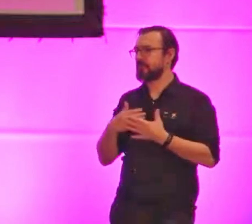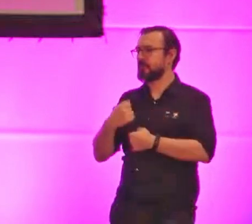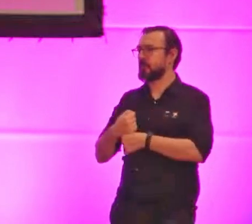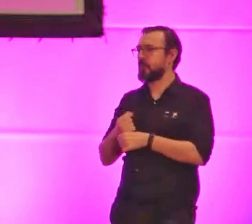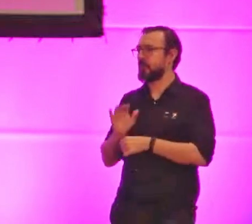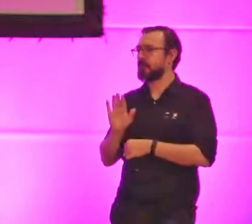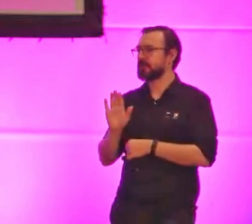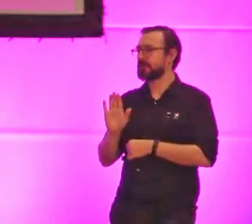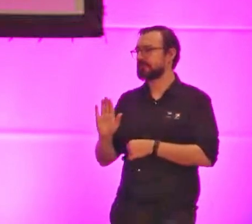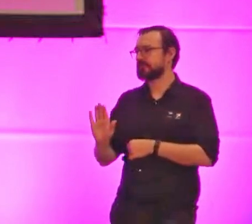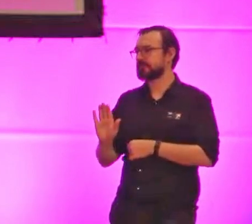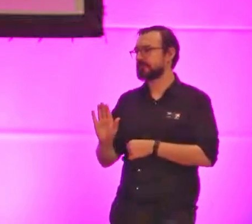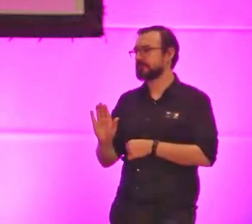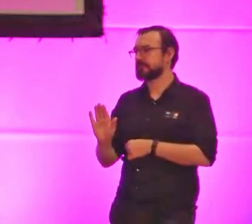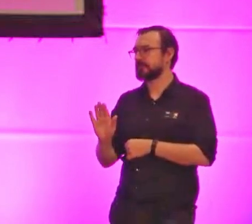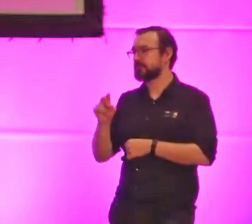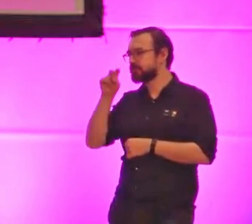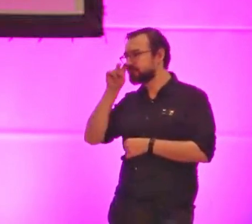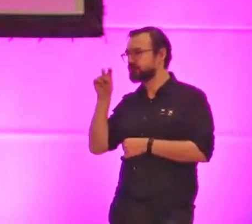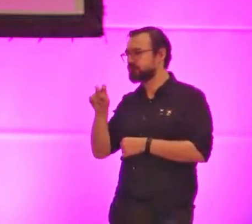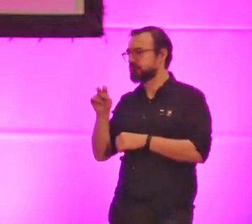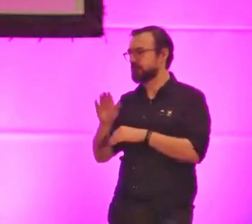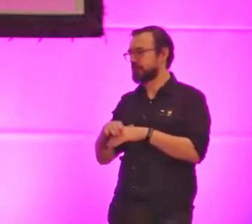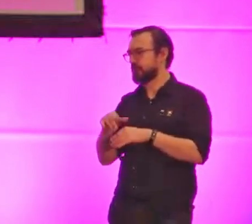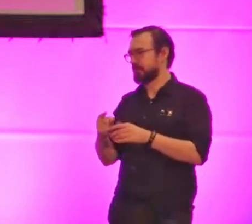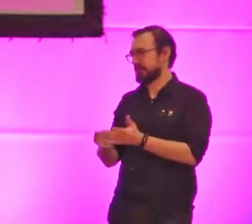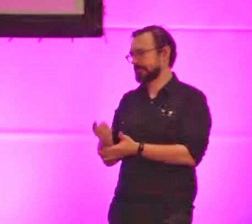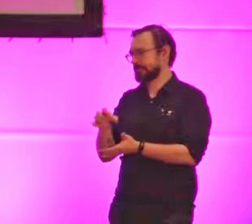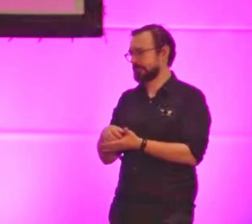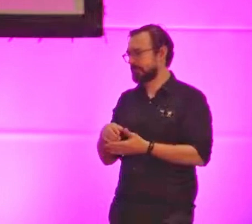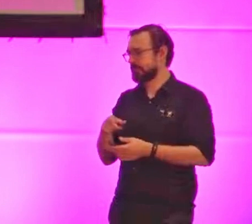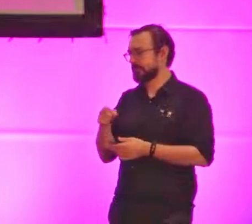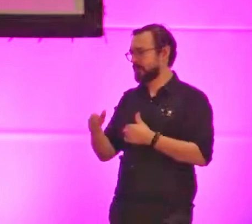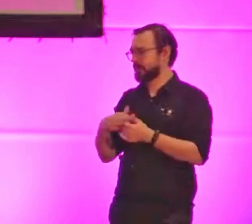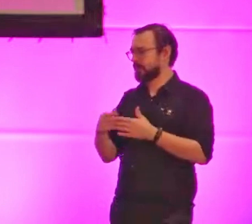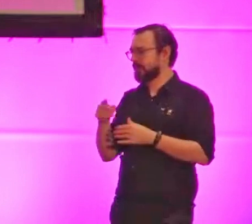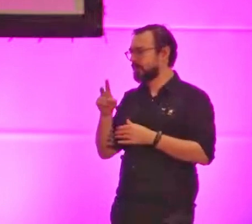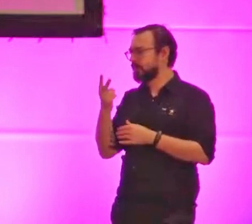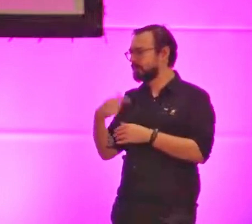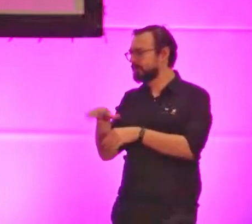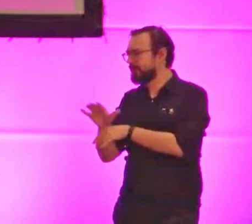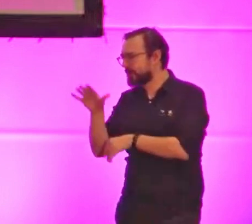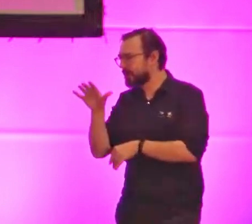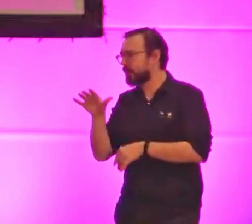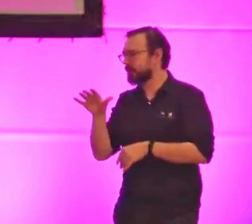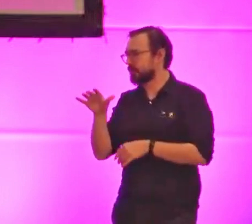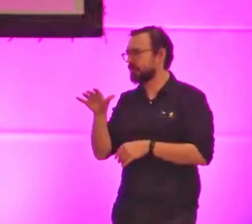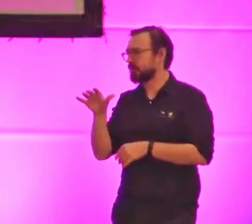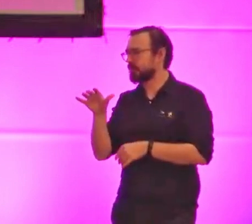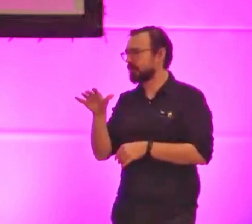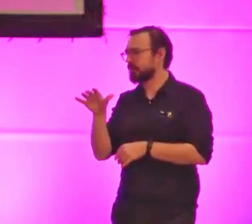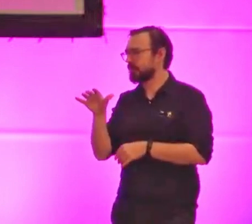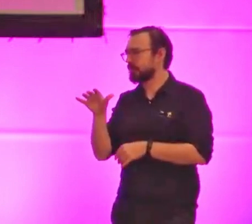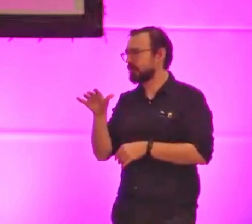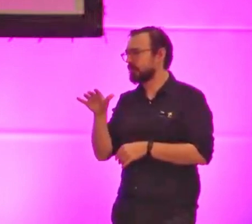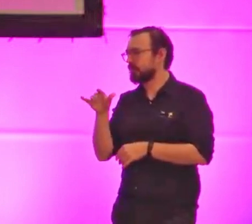bolagets syn på Rivera, så att säga. Och det gjorde han då 2015. Och